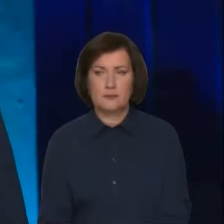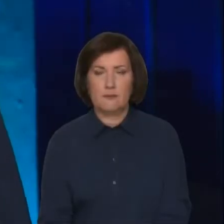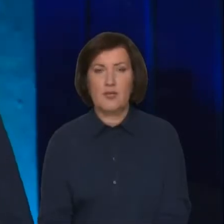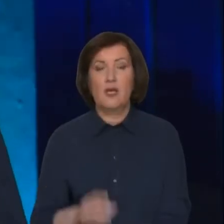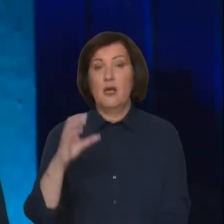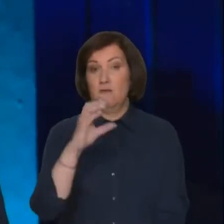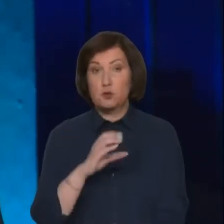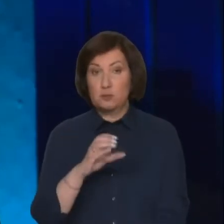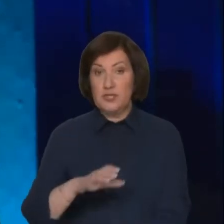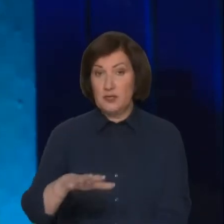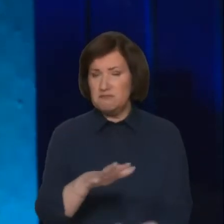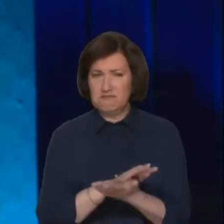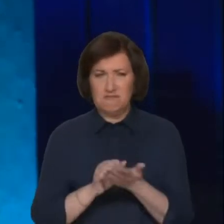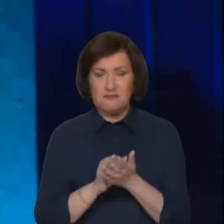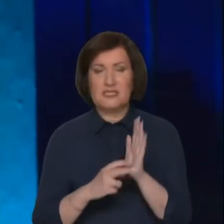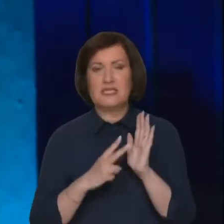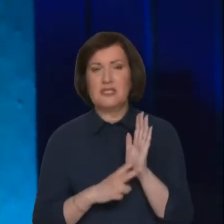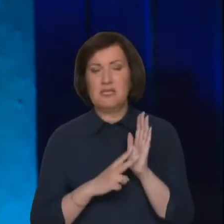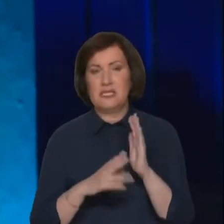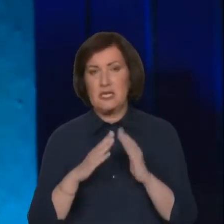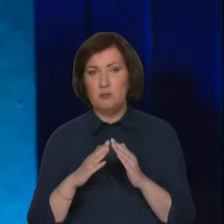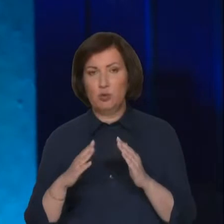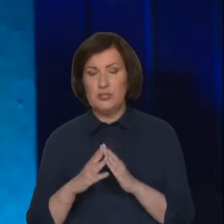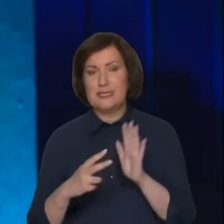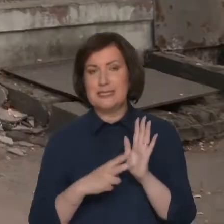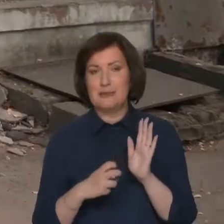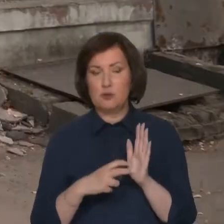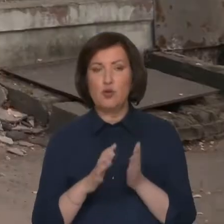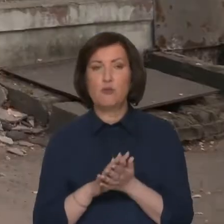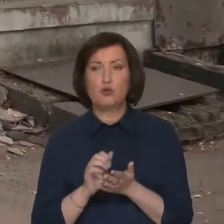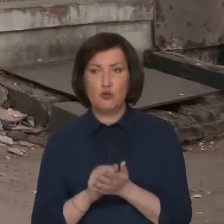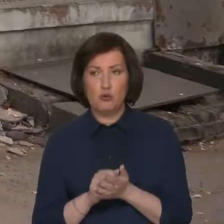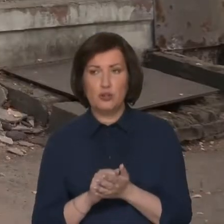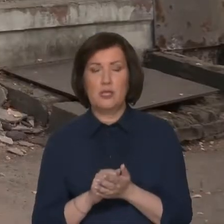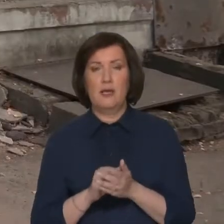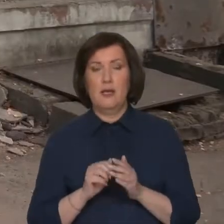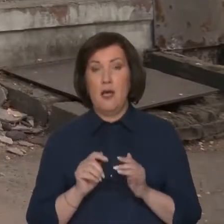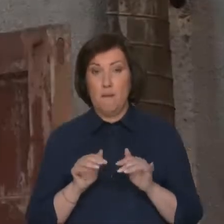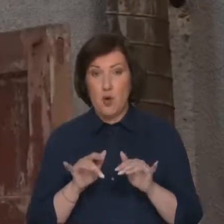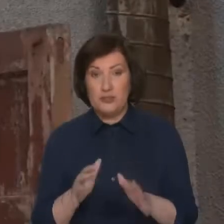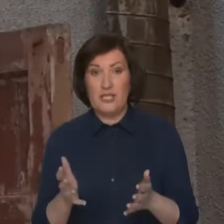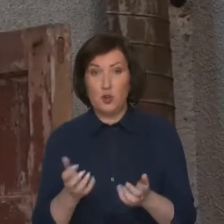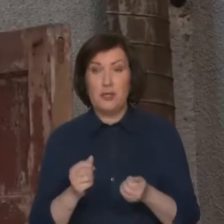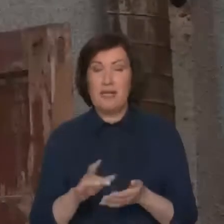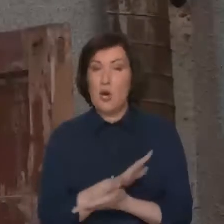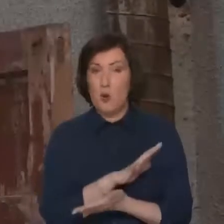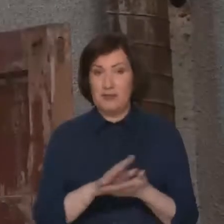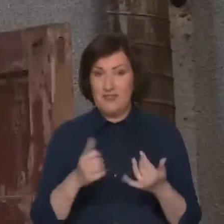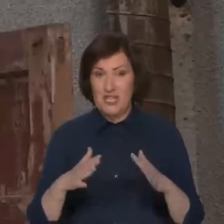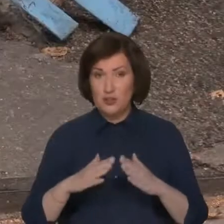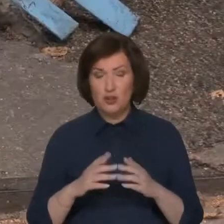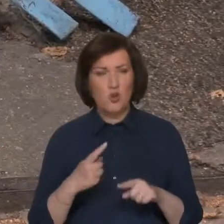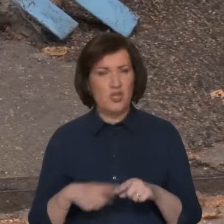У Сумській громаді вщент зруйновані 70 будинків, 700 пошкоджені. Процес отримання компенсації за втрачене житло